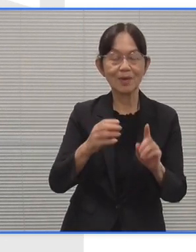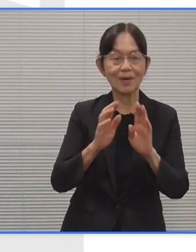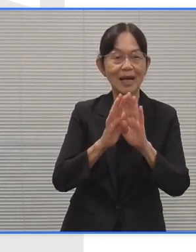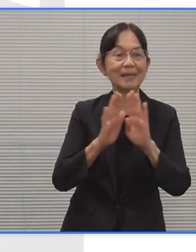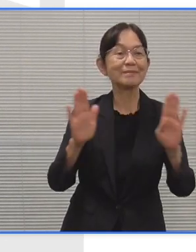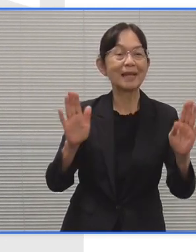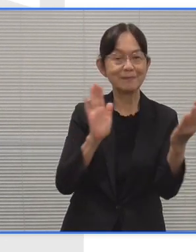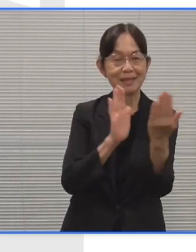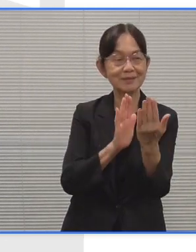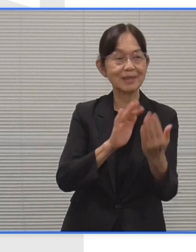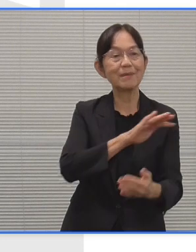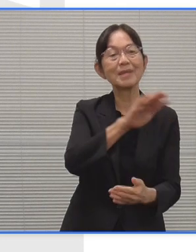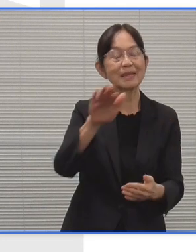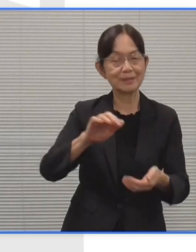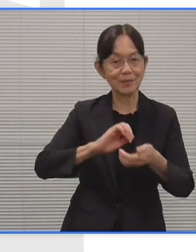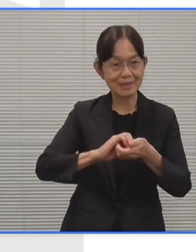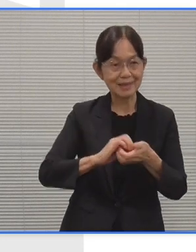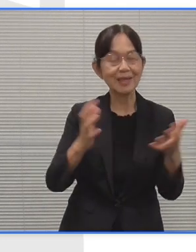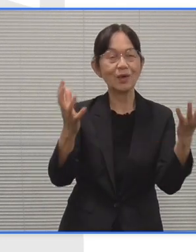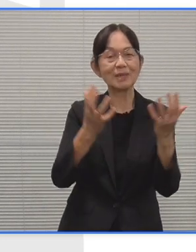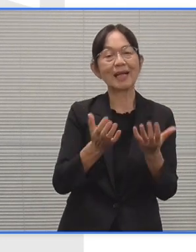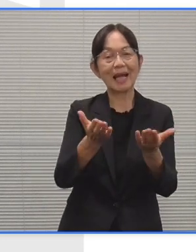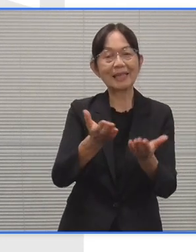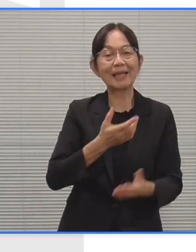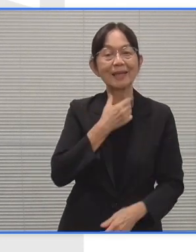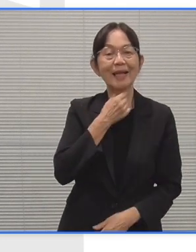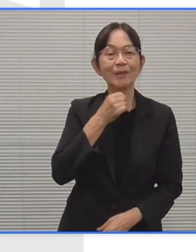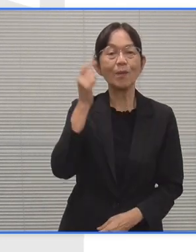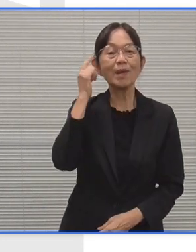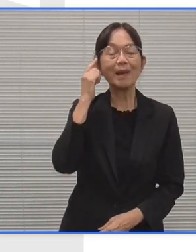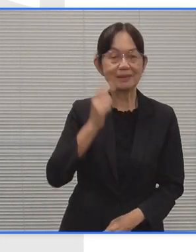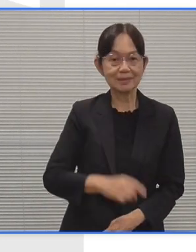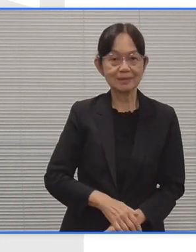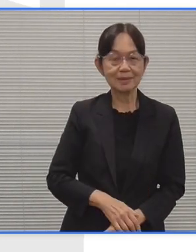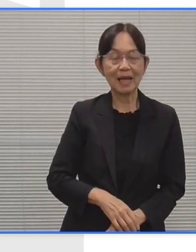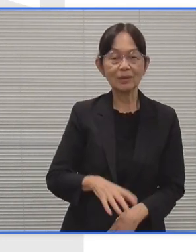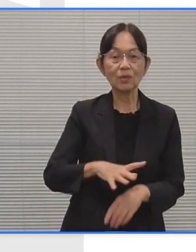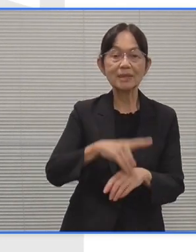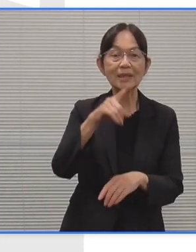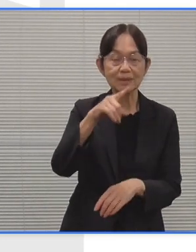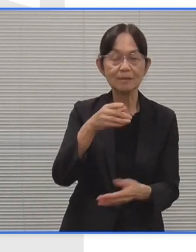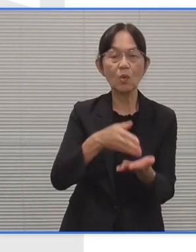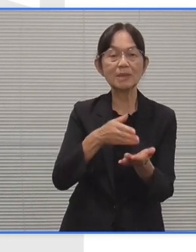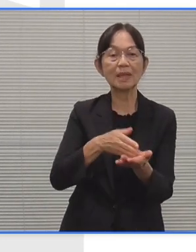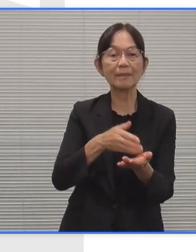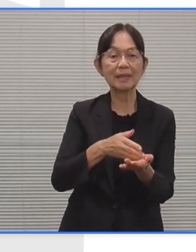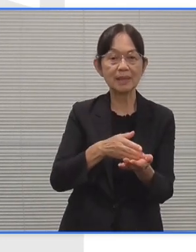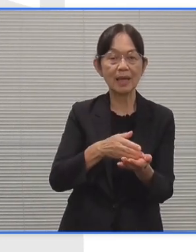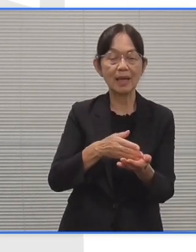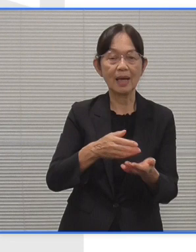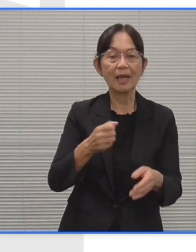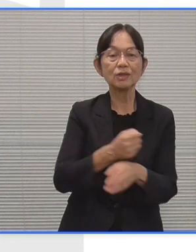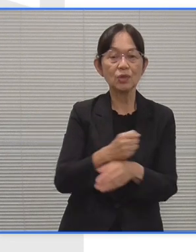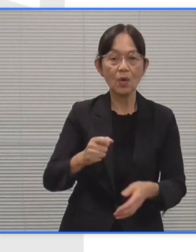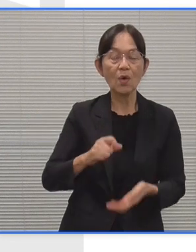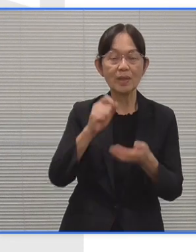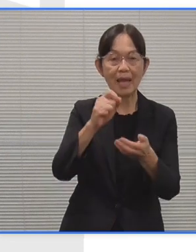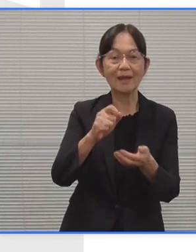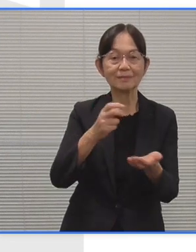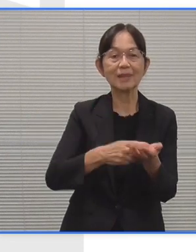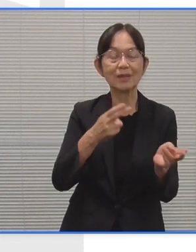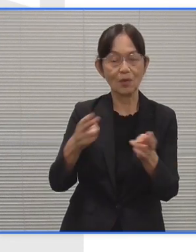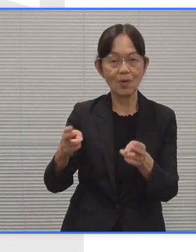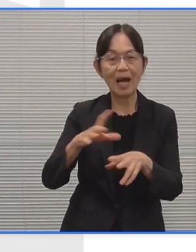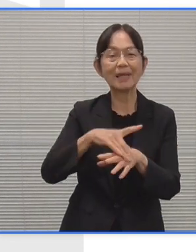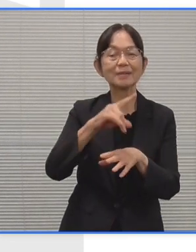ひ皆様にもご参加いただきたいと思います。それと一番最初に申し上げました事業提案制度、これ初めての取り